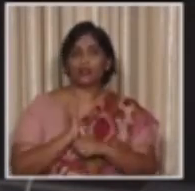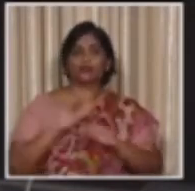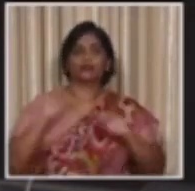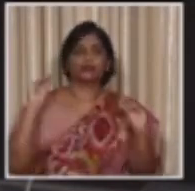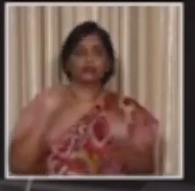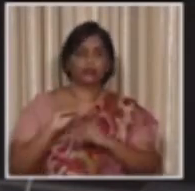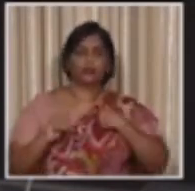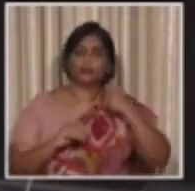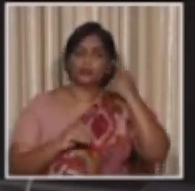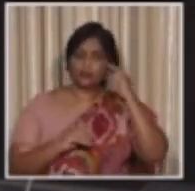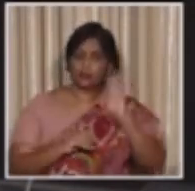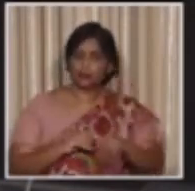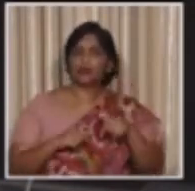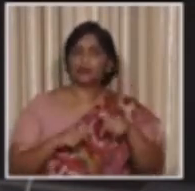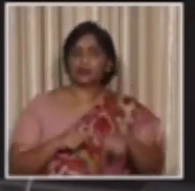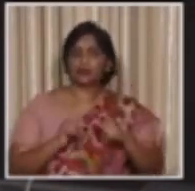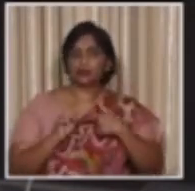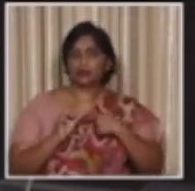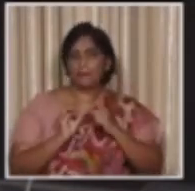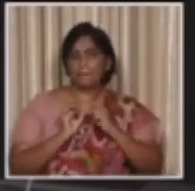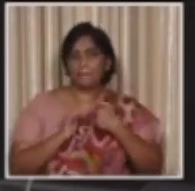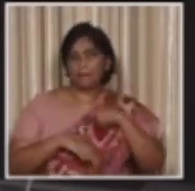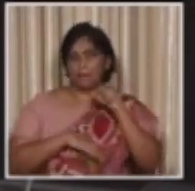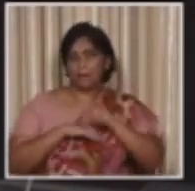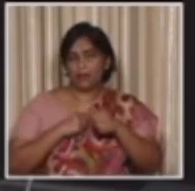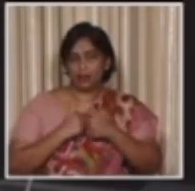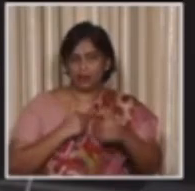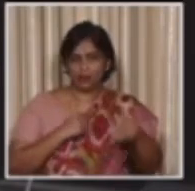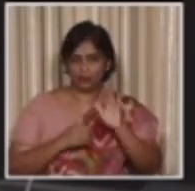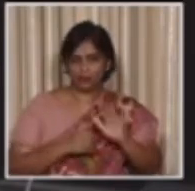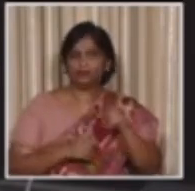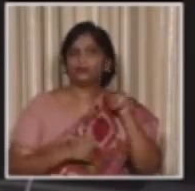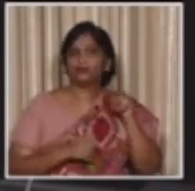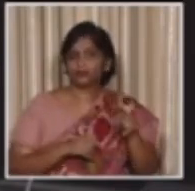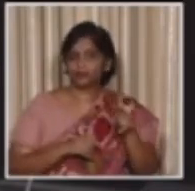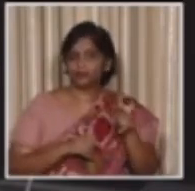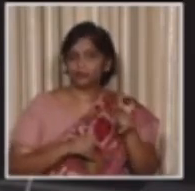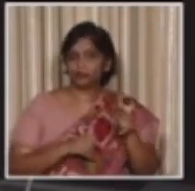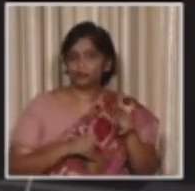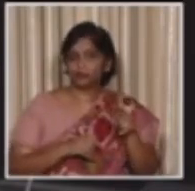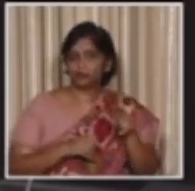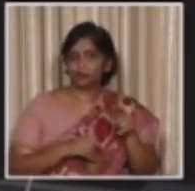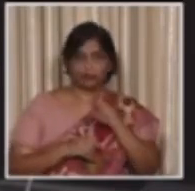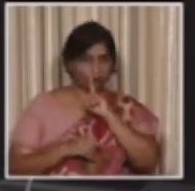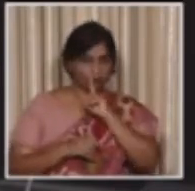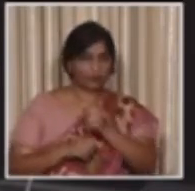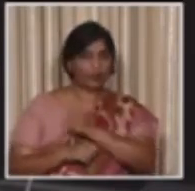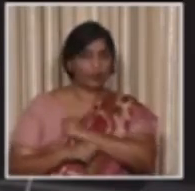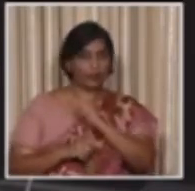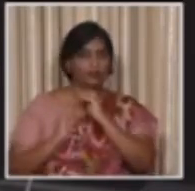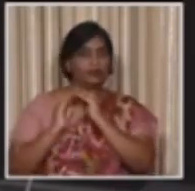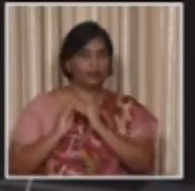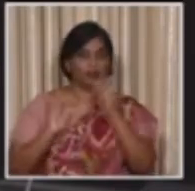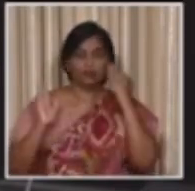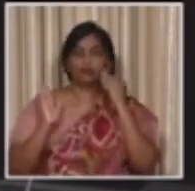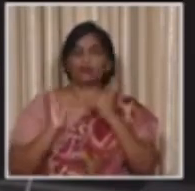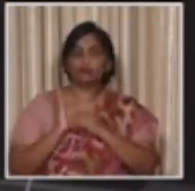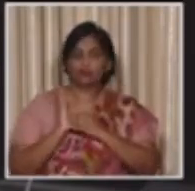කරන්නත් බලාපොරොත්තු වෙනවා. අපි දැන් ඩ්‍රාෆ්ටින් මට්ටමේ තියෙන රැකී රක්ෂා පනතට. ඊට අමතරව ඔබතුමී කියපු තානාපති කාර්යාලවල